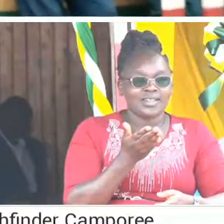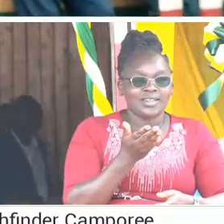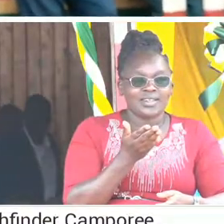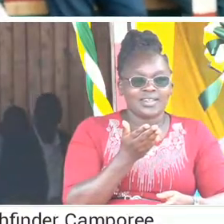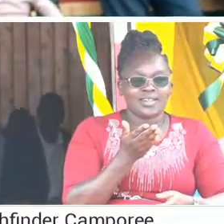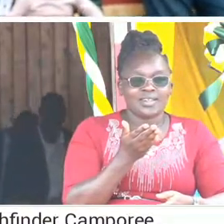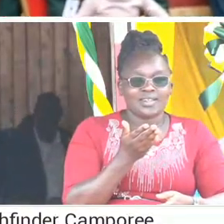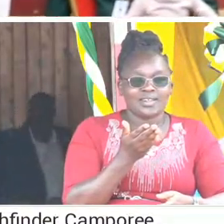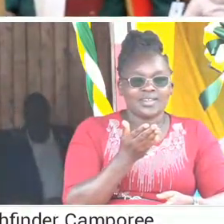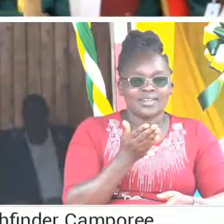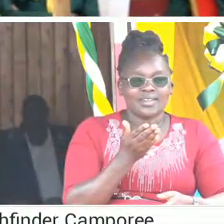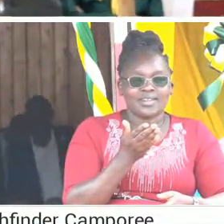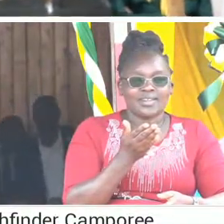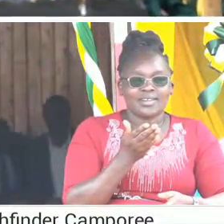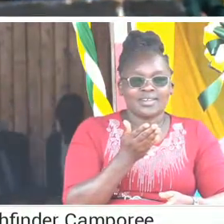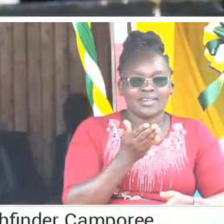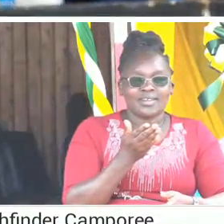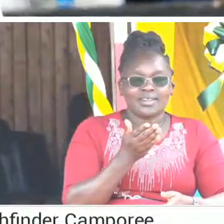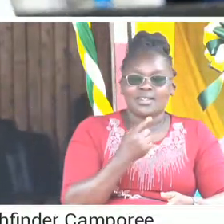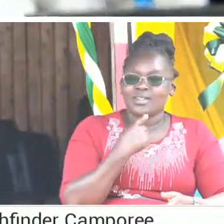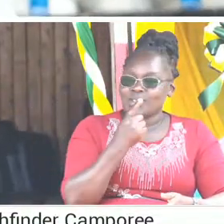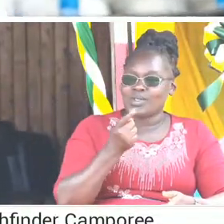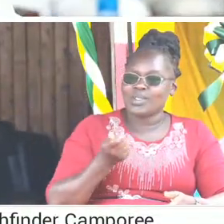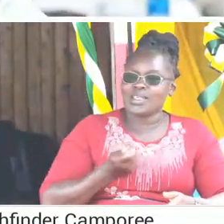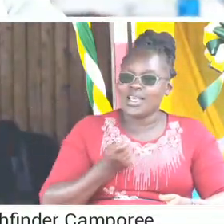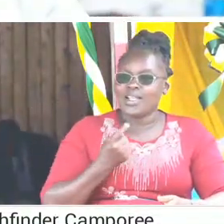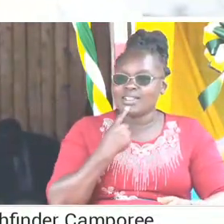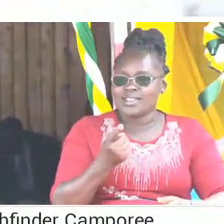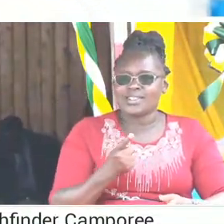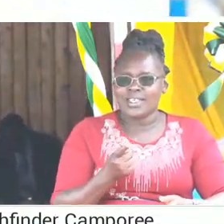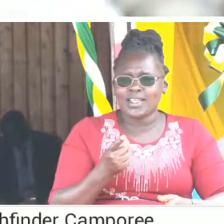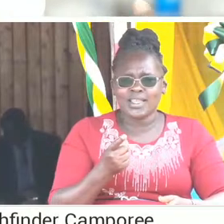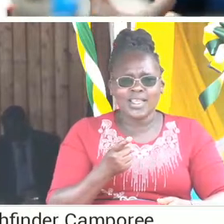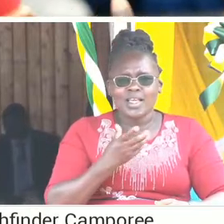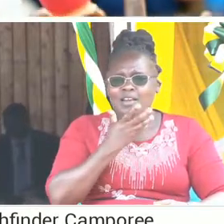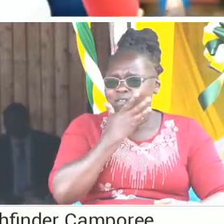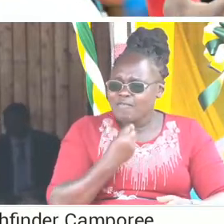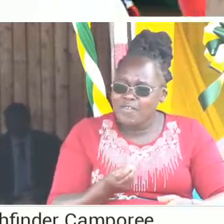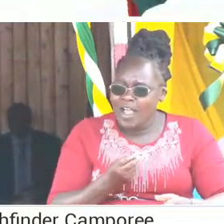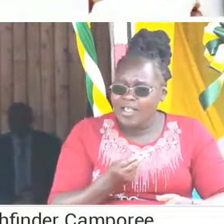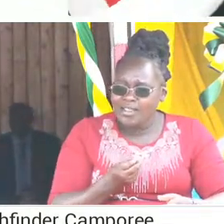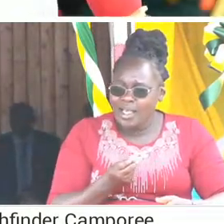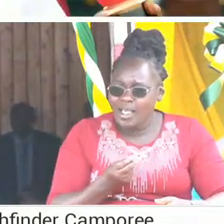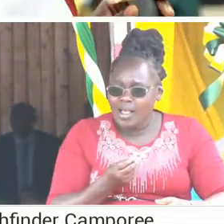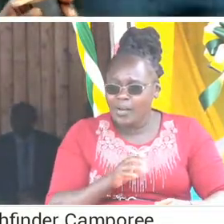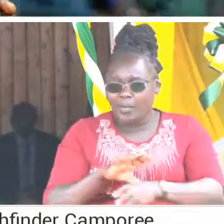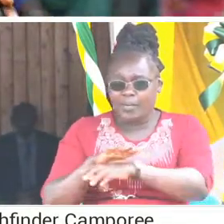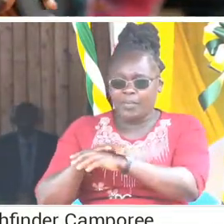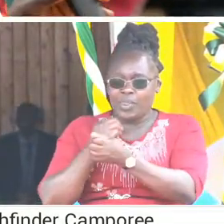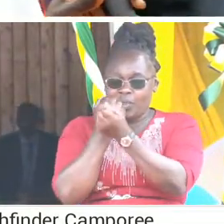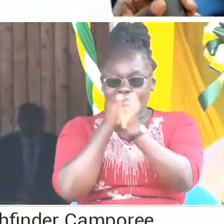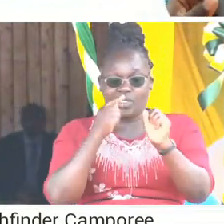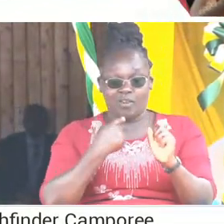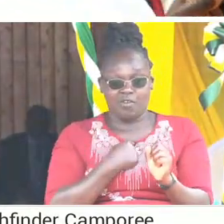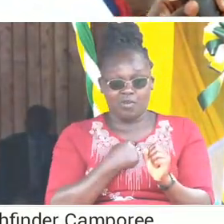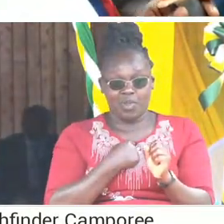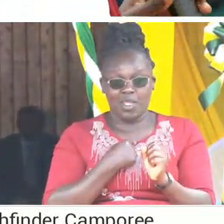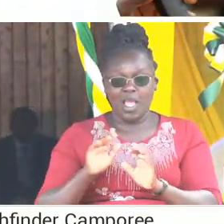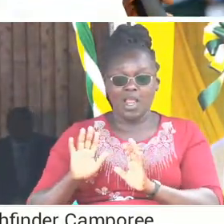doli yangu huko juu. Hata mimi naenda kuleta doli. Because the doll was my precious resource. Umai kuwa